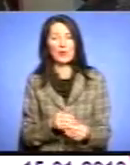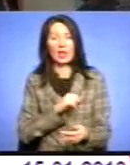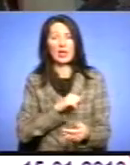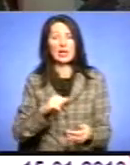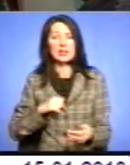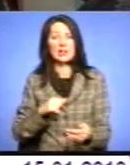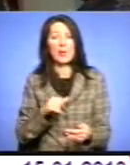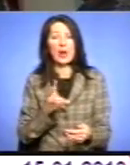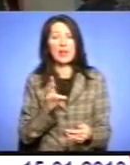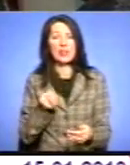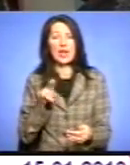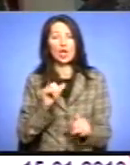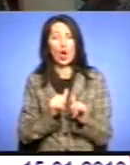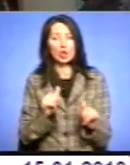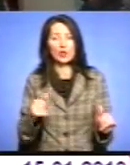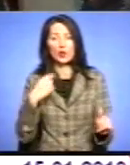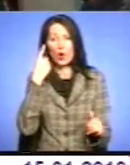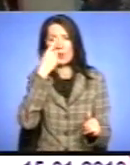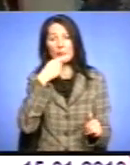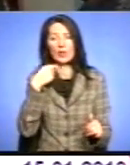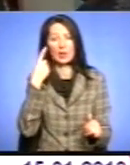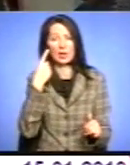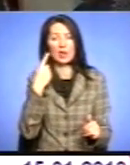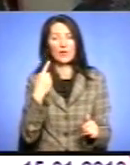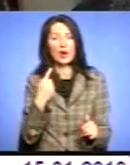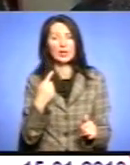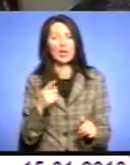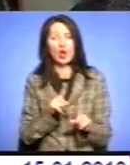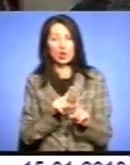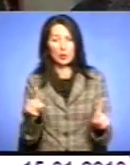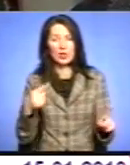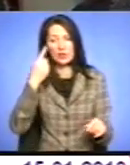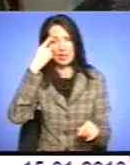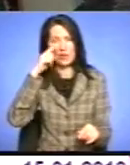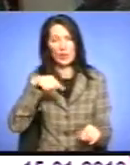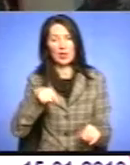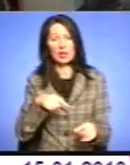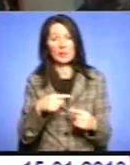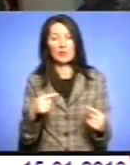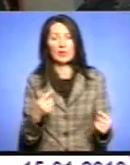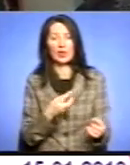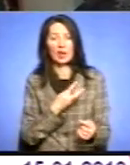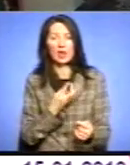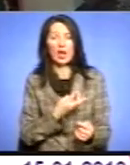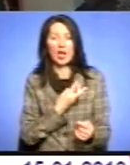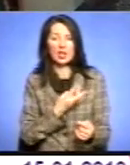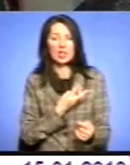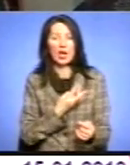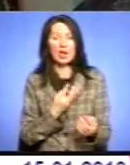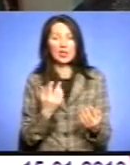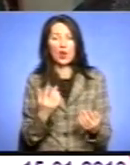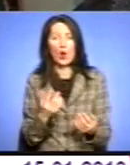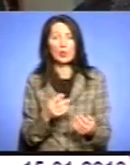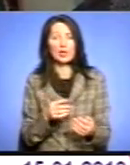саме над розвитком індивідуальних особливостей, вмінь та певних там пристрастей, талантів,